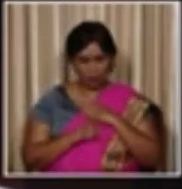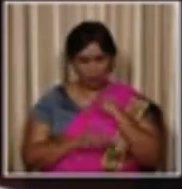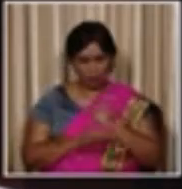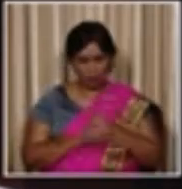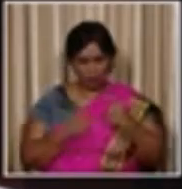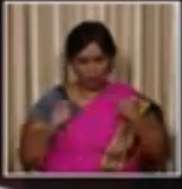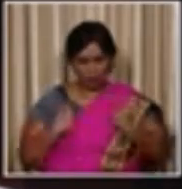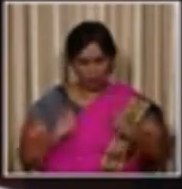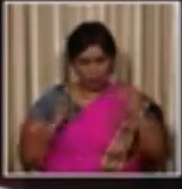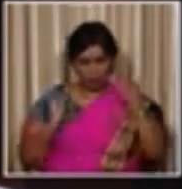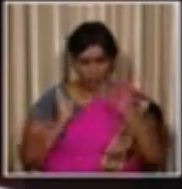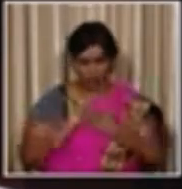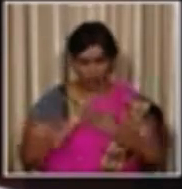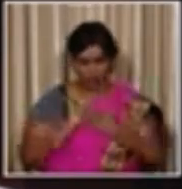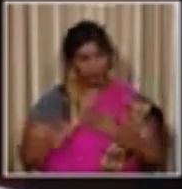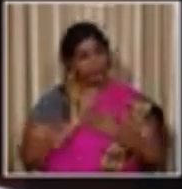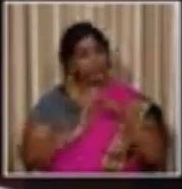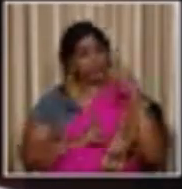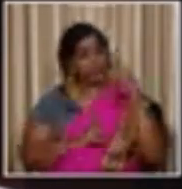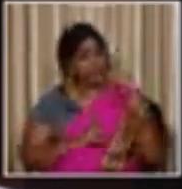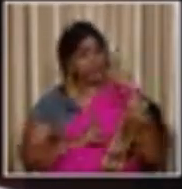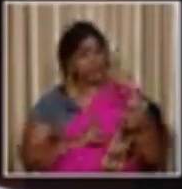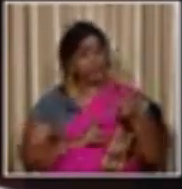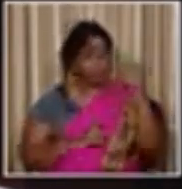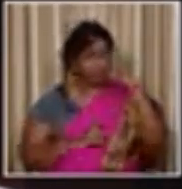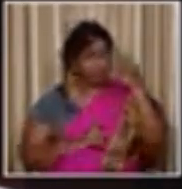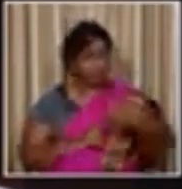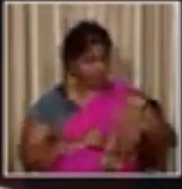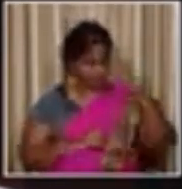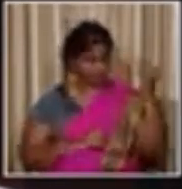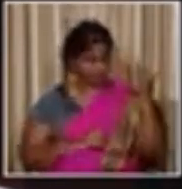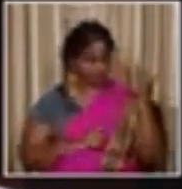බැංකු අධිපතිතුමා. දැන් එයාටත් මේකෙන් වැඩි වෙනවද?